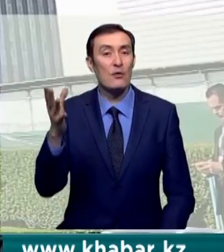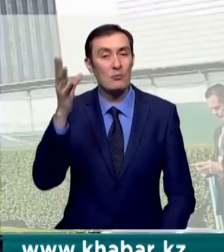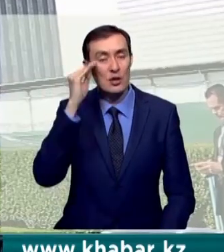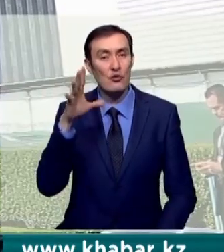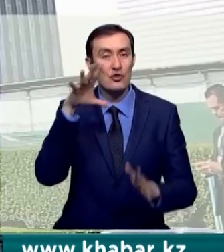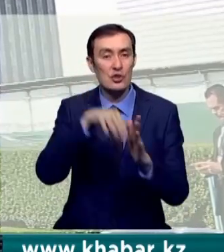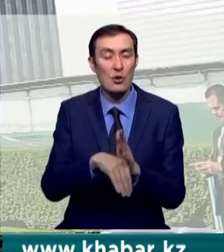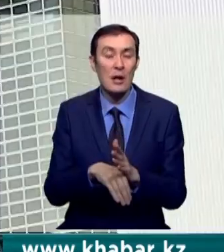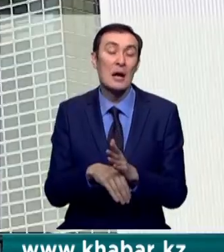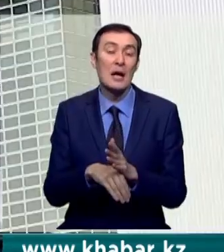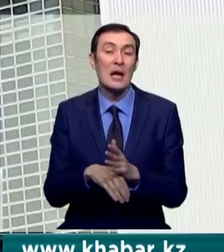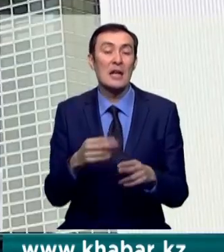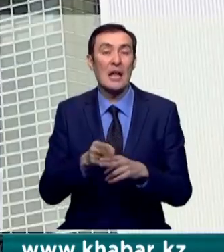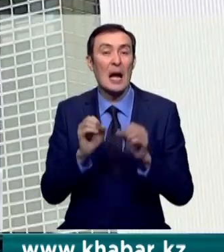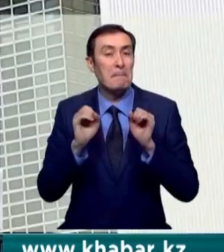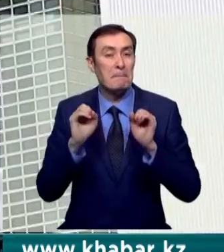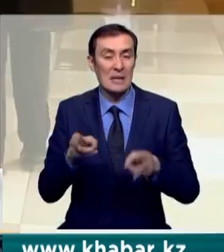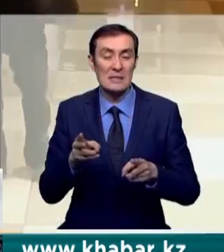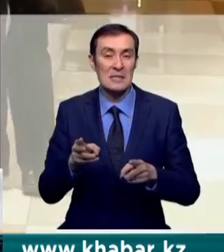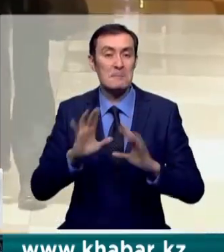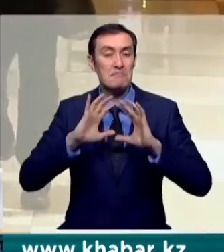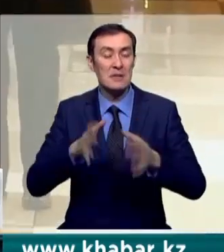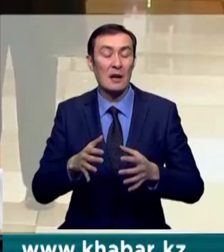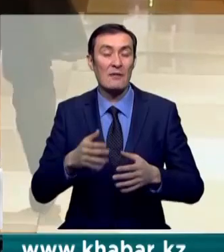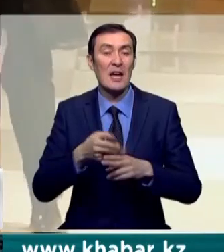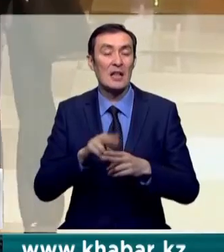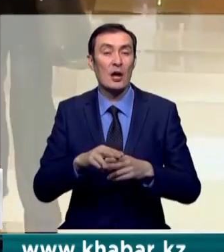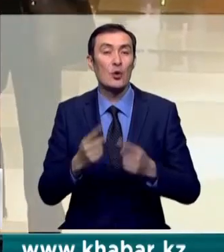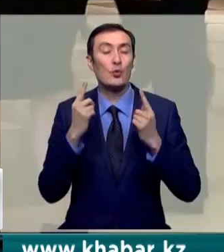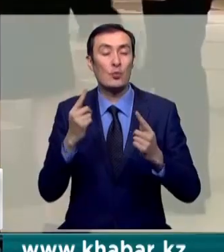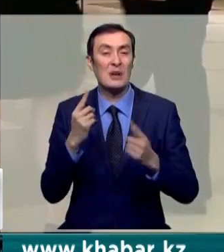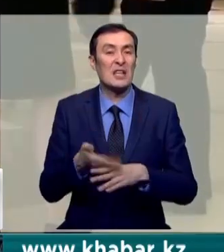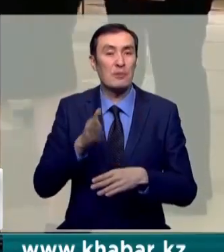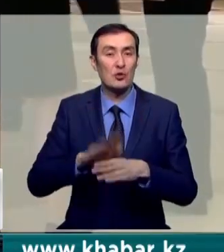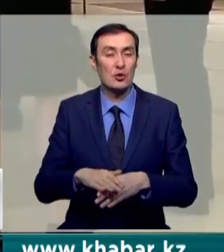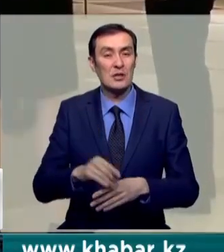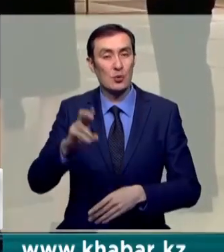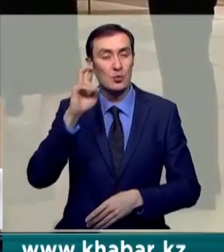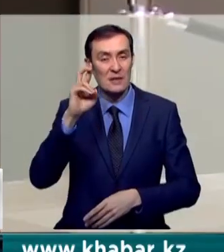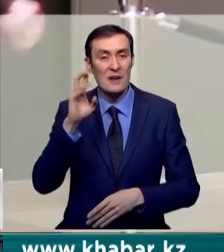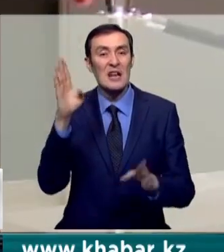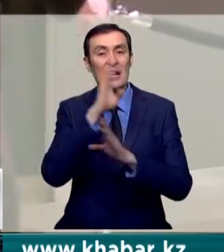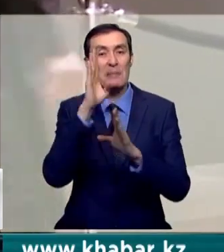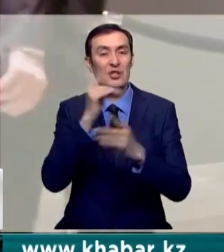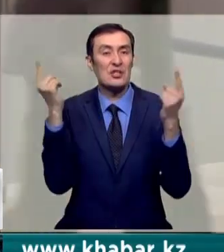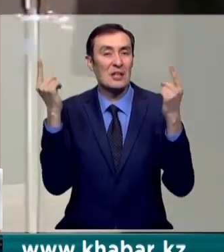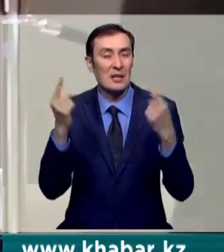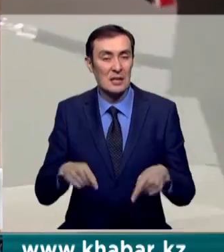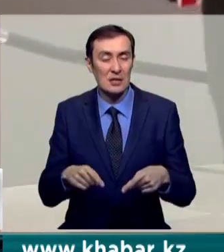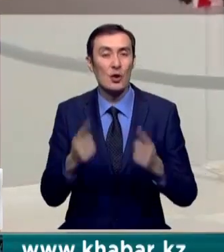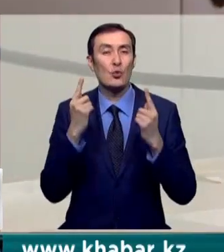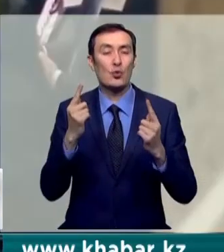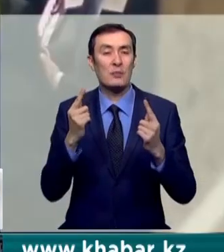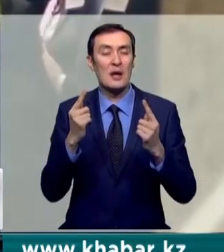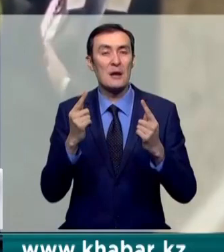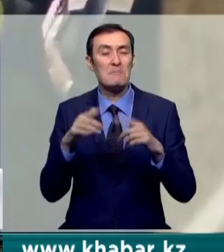мнению, в числе так называемых всадников апокалипсиса, возросшая геостратегическая напряженность, климатический кризис, растущее